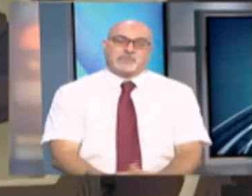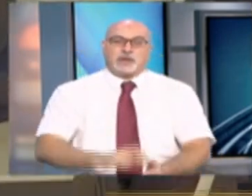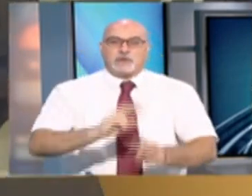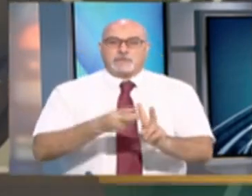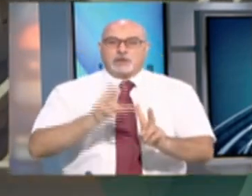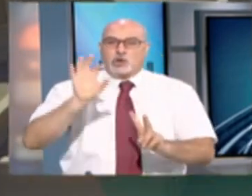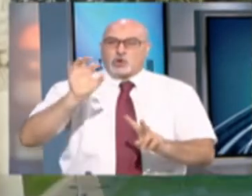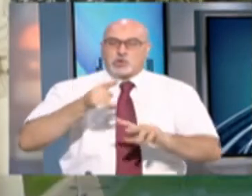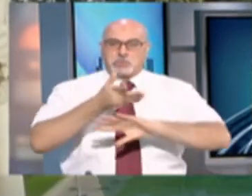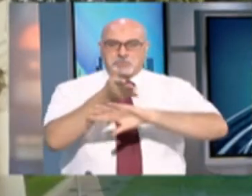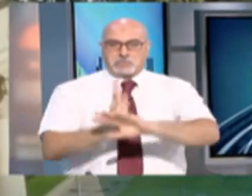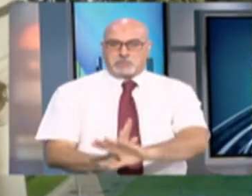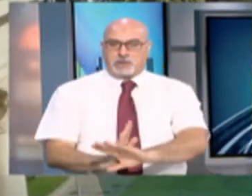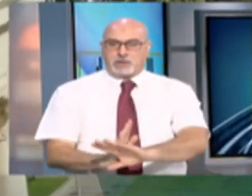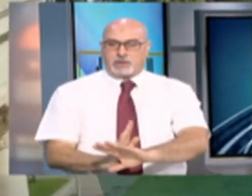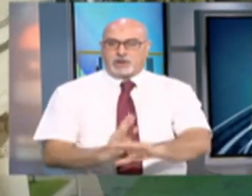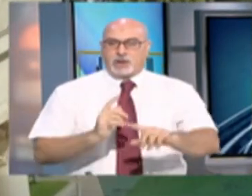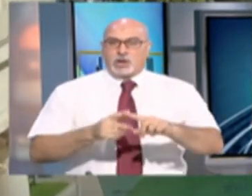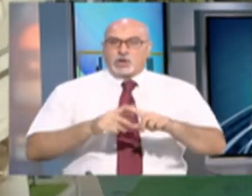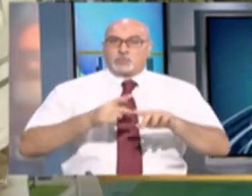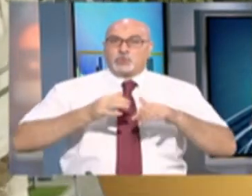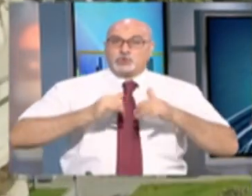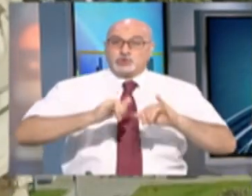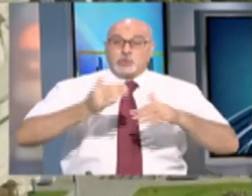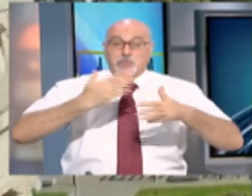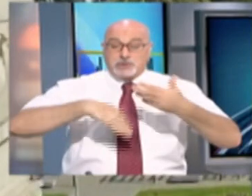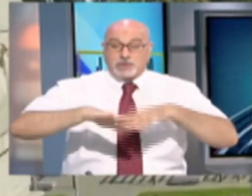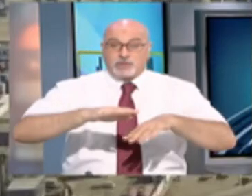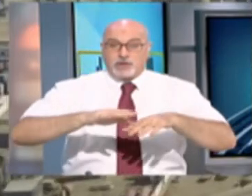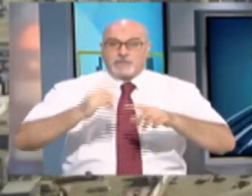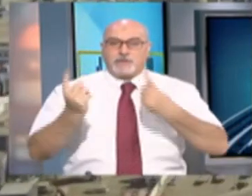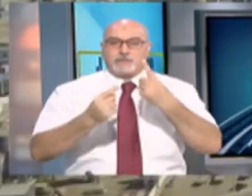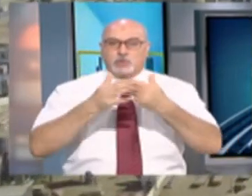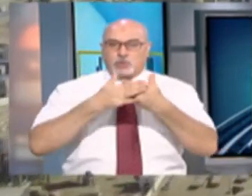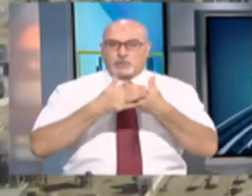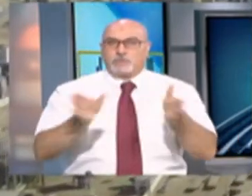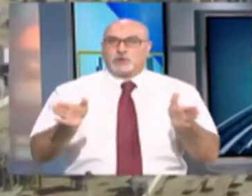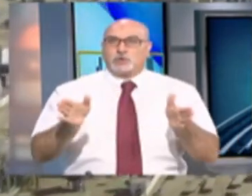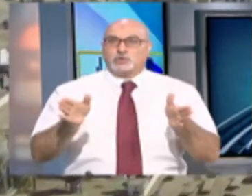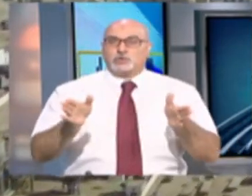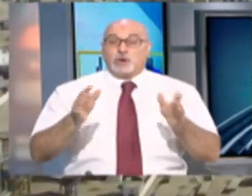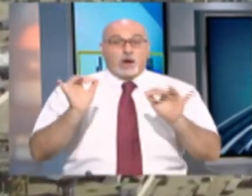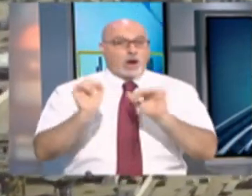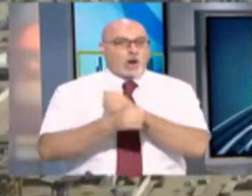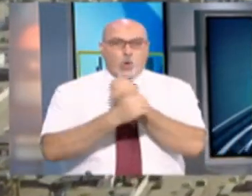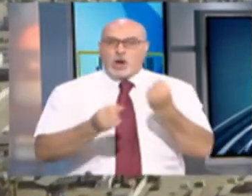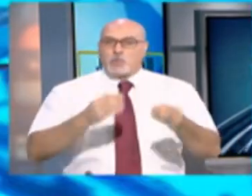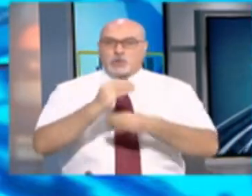على تم استعداد لهذا الحدث المتوسطي بحفل افتتاحي سيكون عالميا.